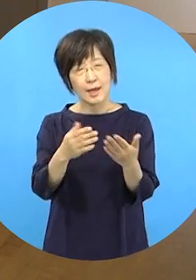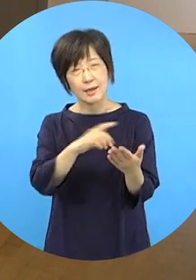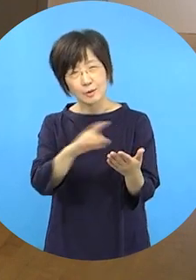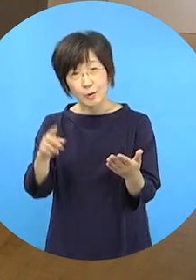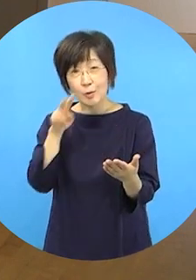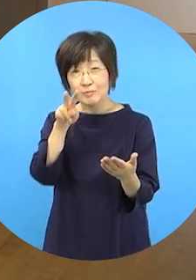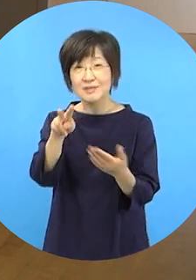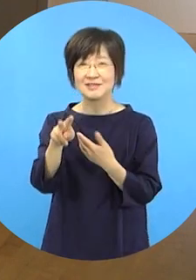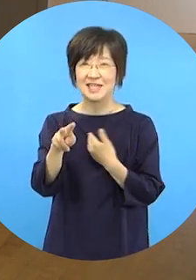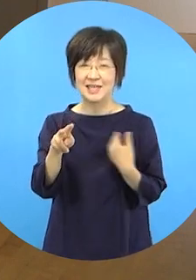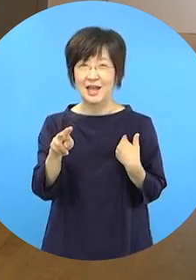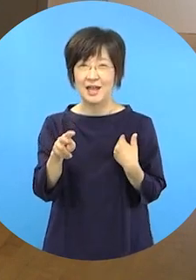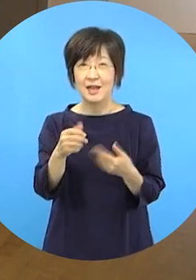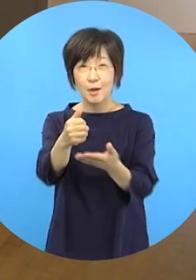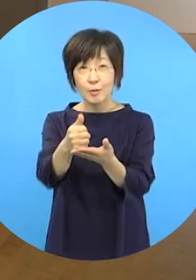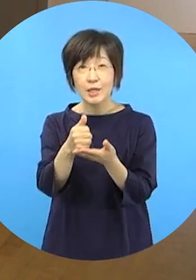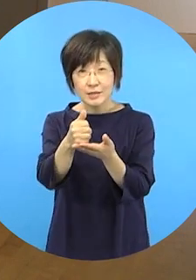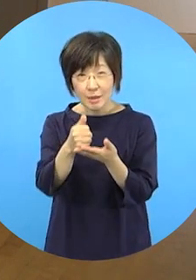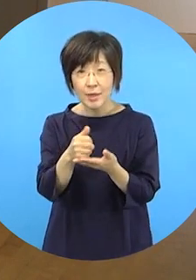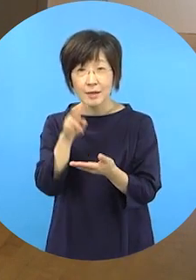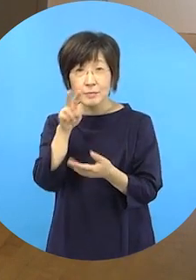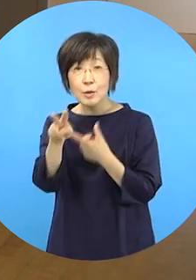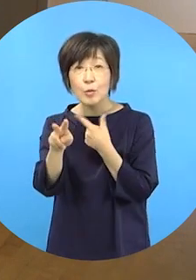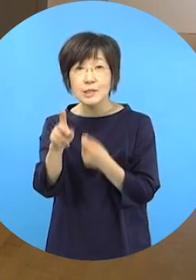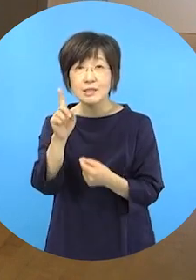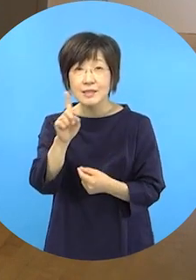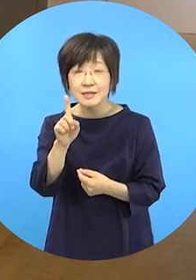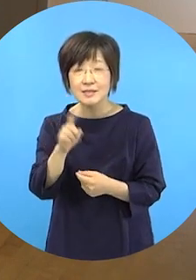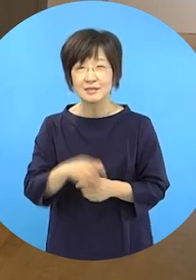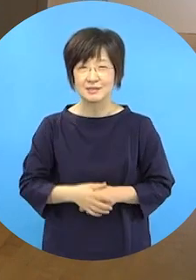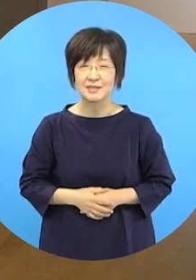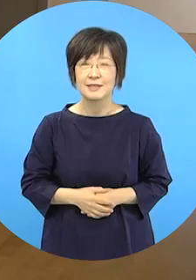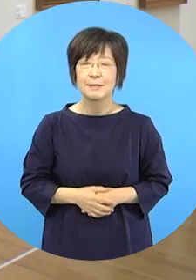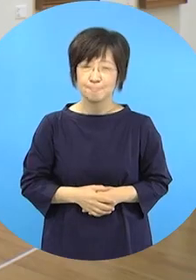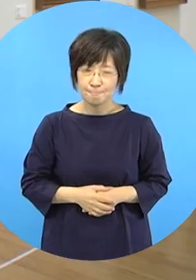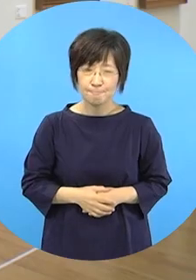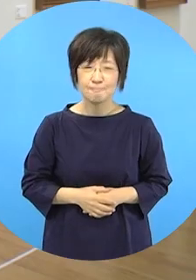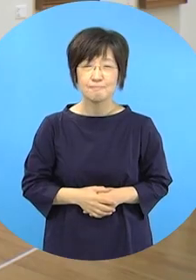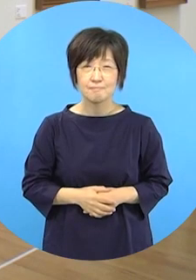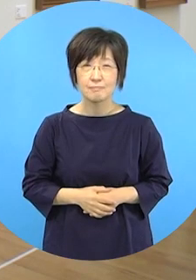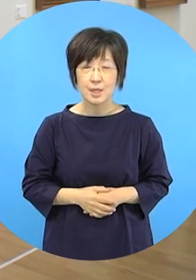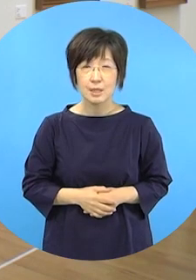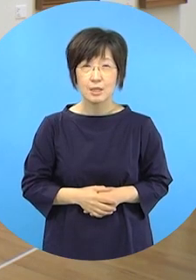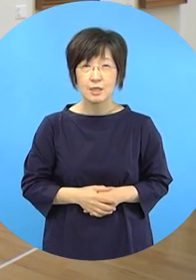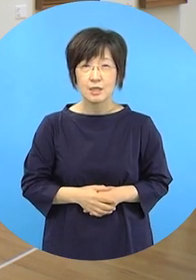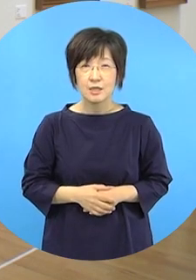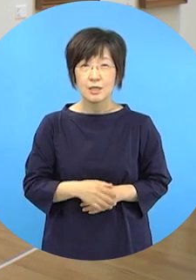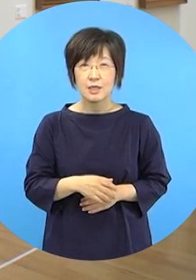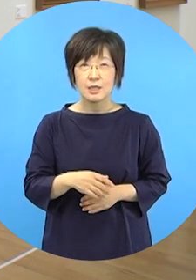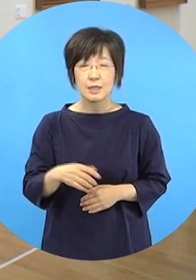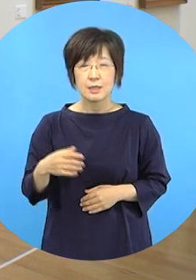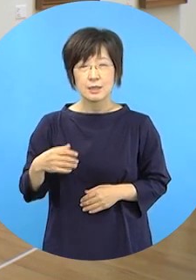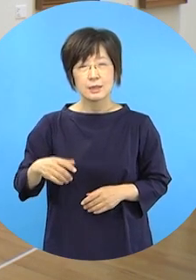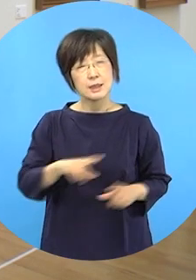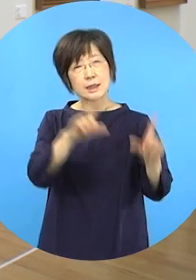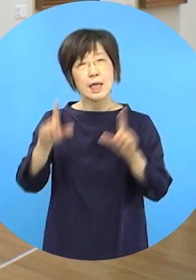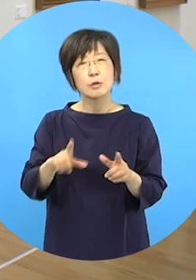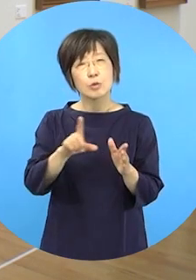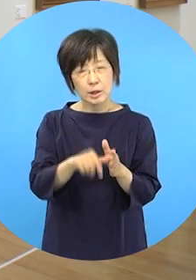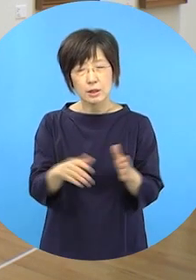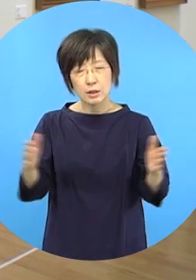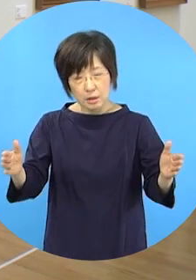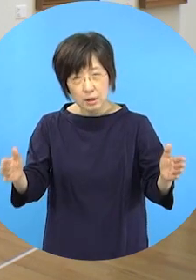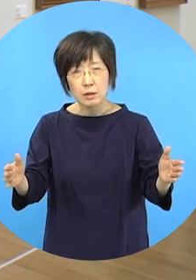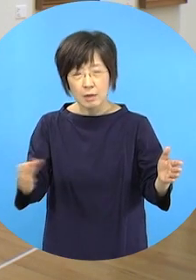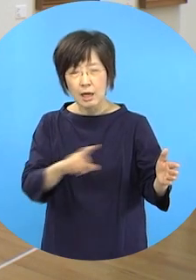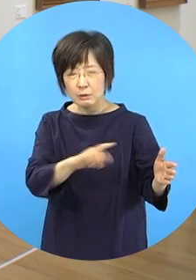。訪れた方にはどんなことを感じてもらいたいですか。 そうですね、やはりいろんな生きていく中でことはあるとは思う